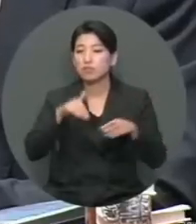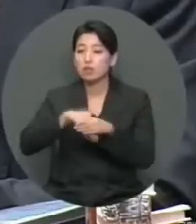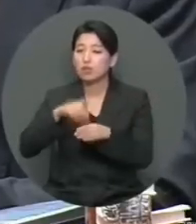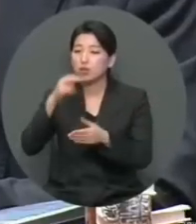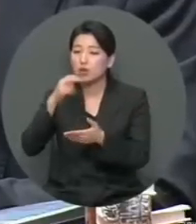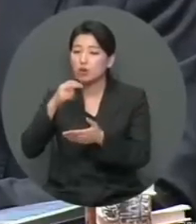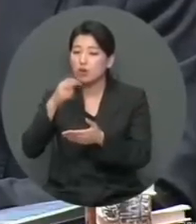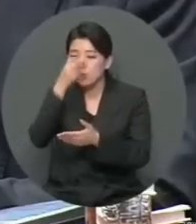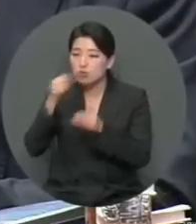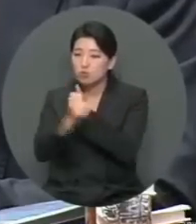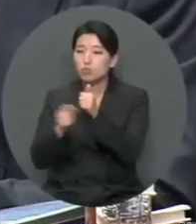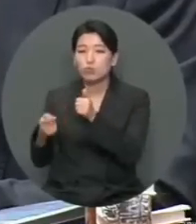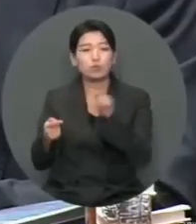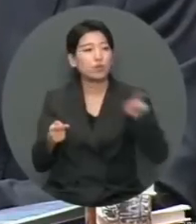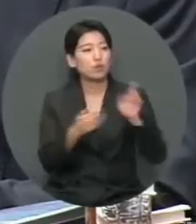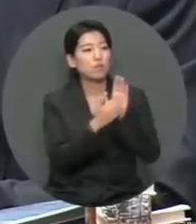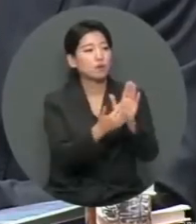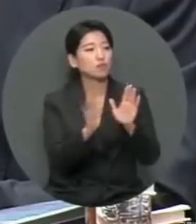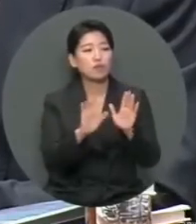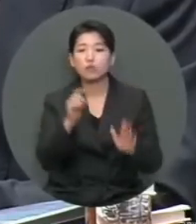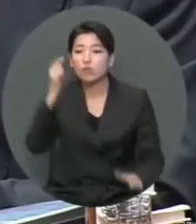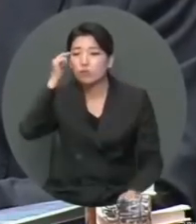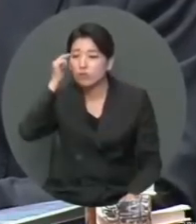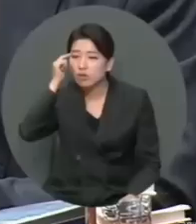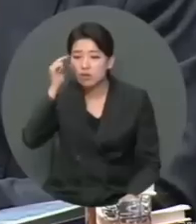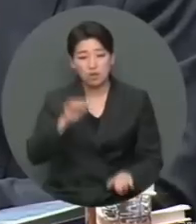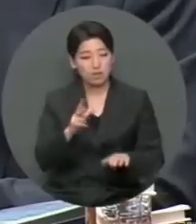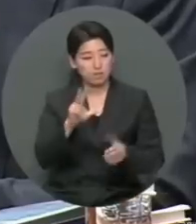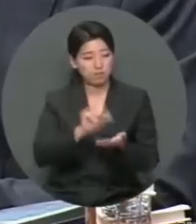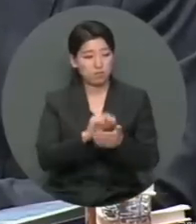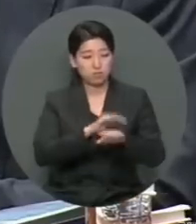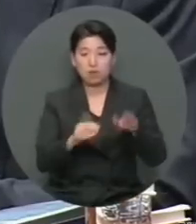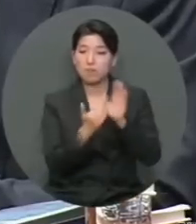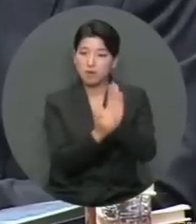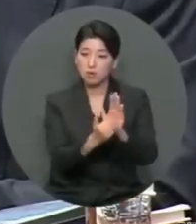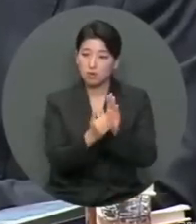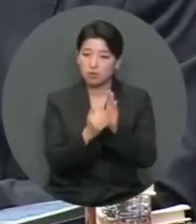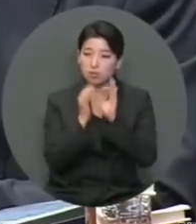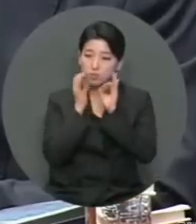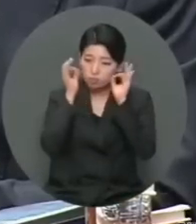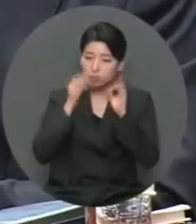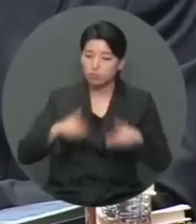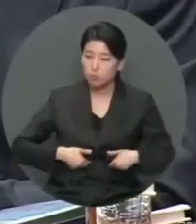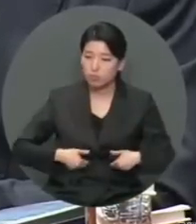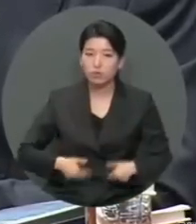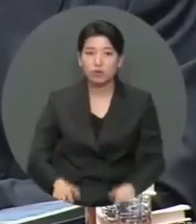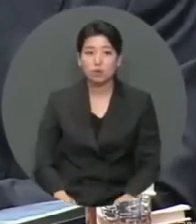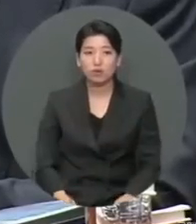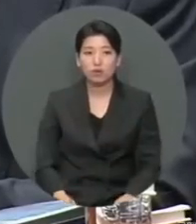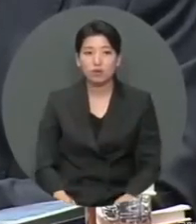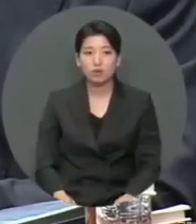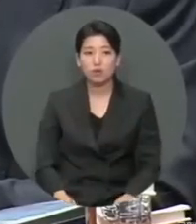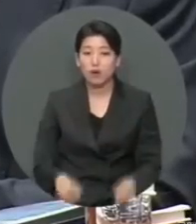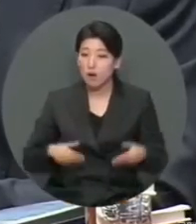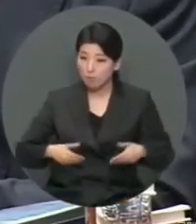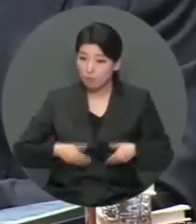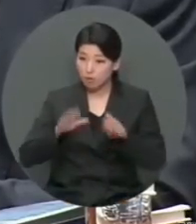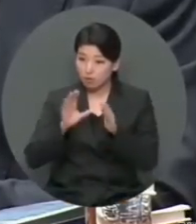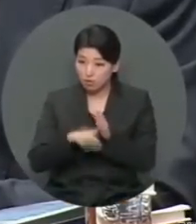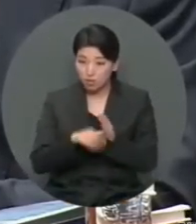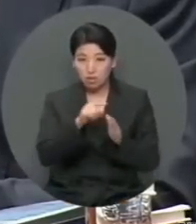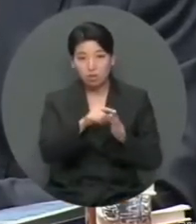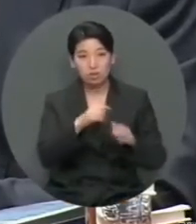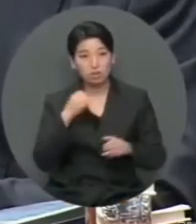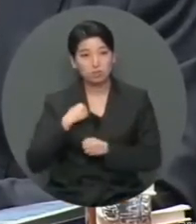한번 판단하고 생각해 보시고 네. 그에 대한 대책을 내놓으시고 네, 그 각 부처에 필요하다고 하면은 국무위원분들한테